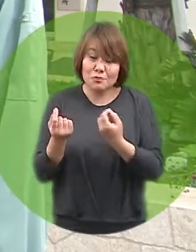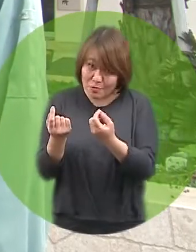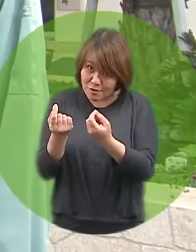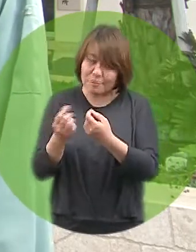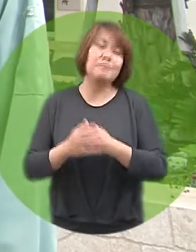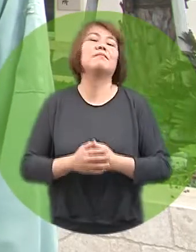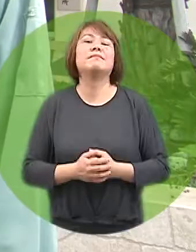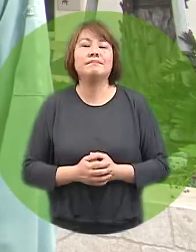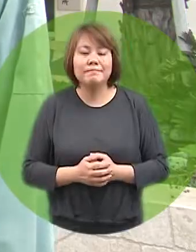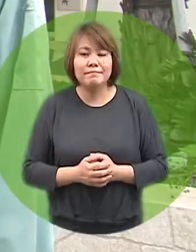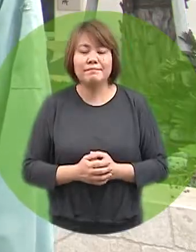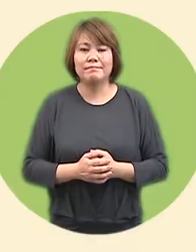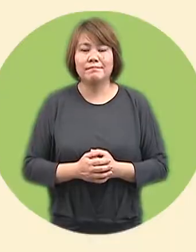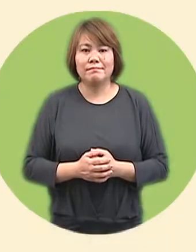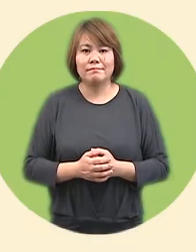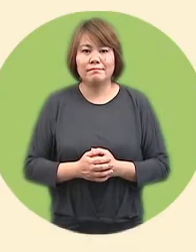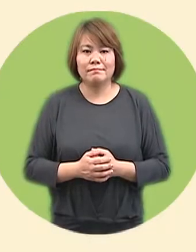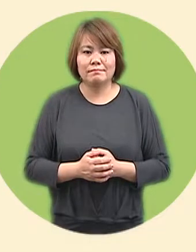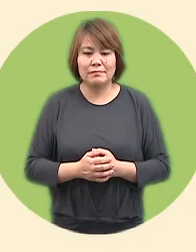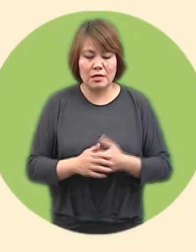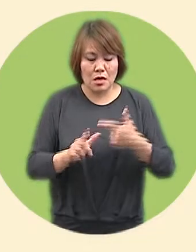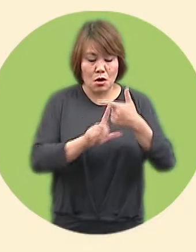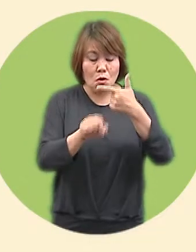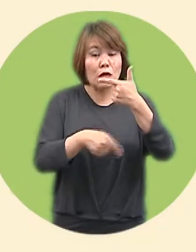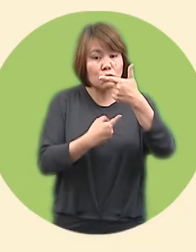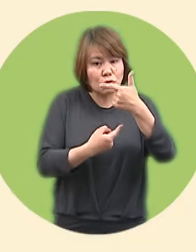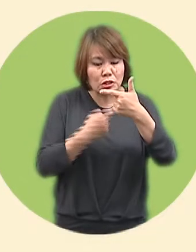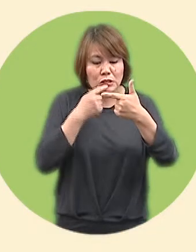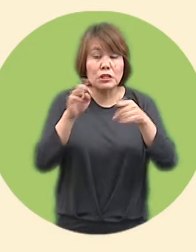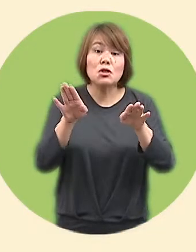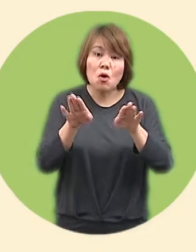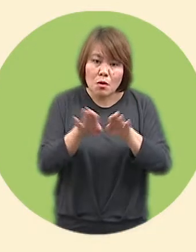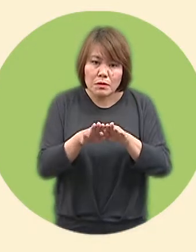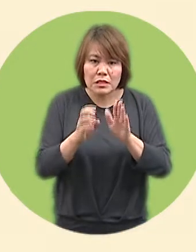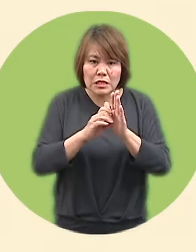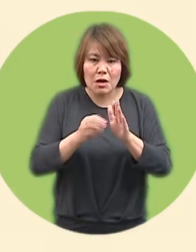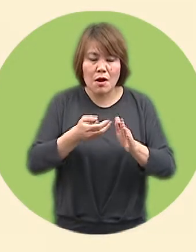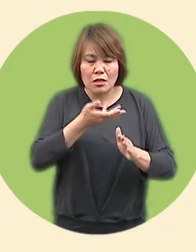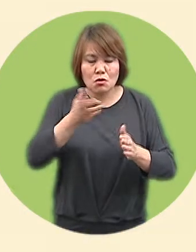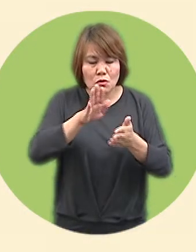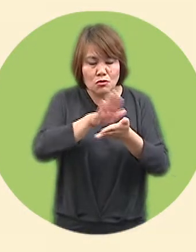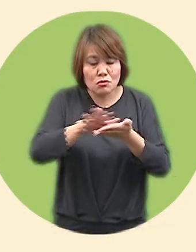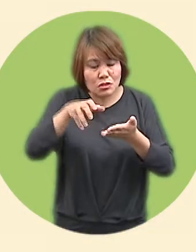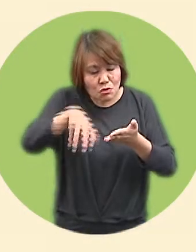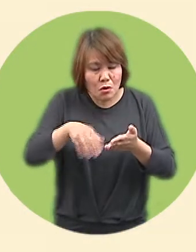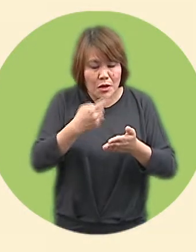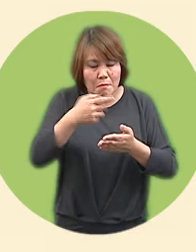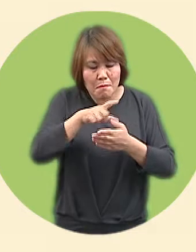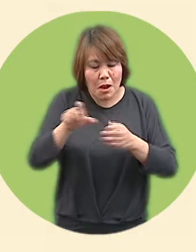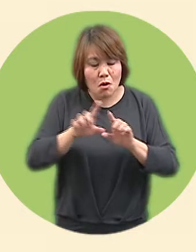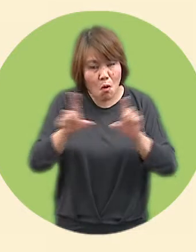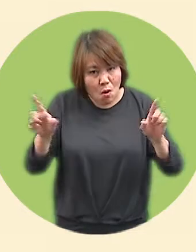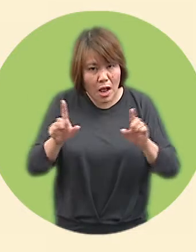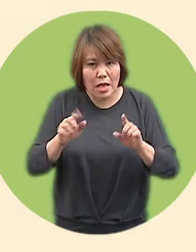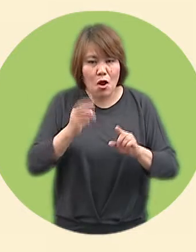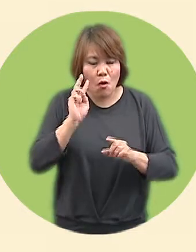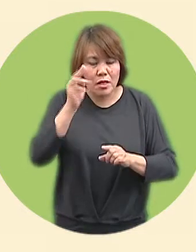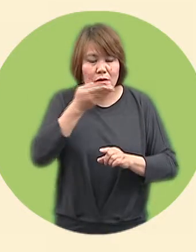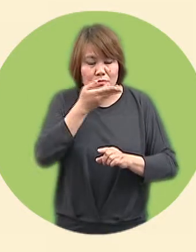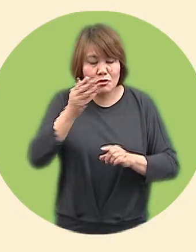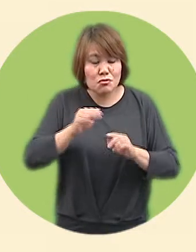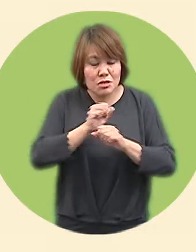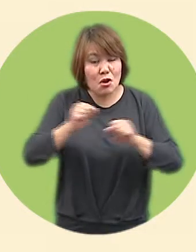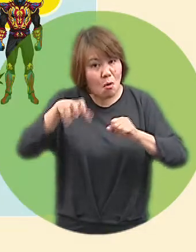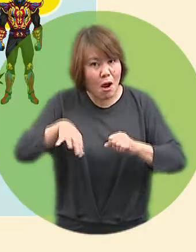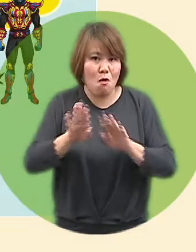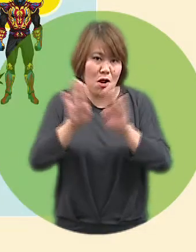ね。 はい、6月1日日曜日に石川浄水場一般公開沖縄水広場を開催します